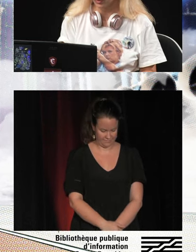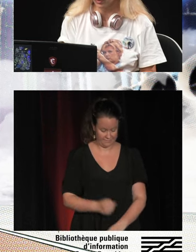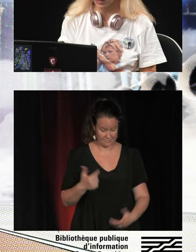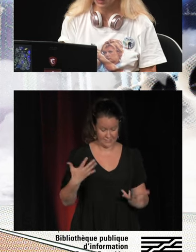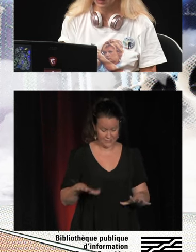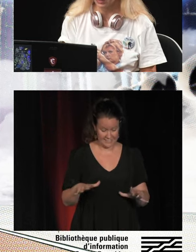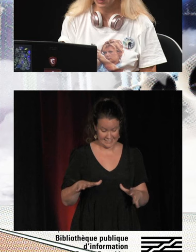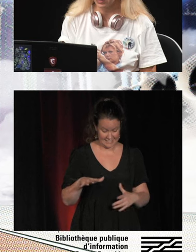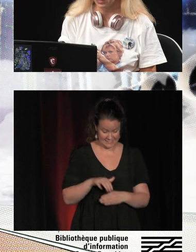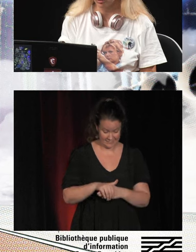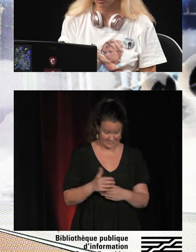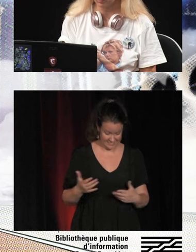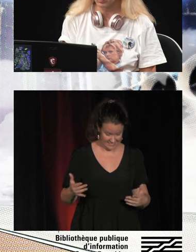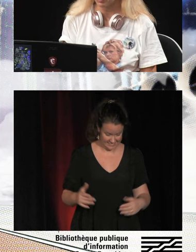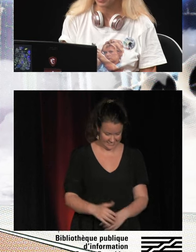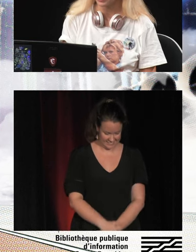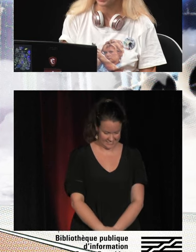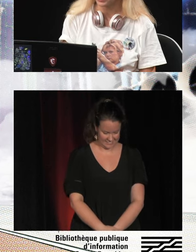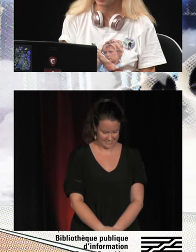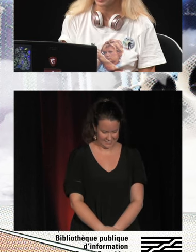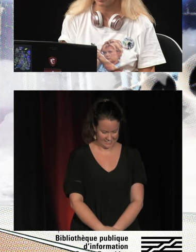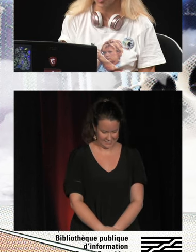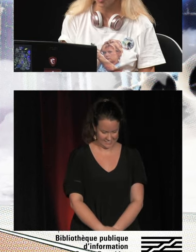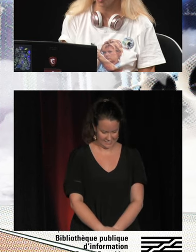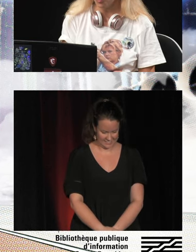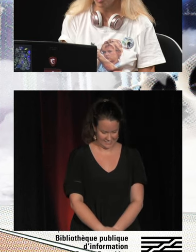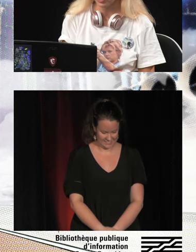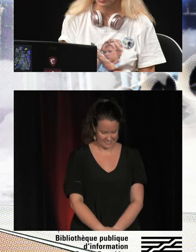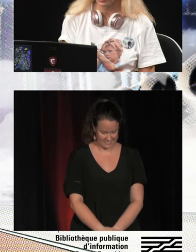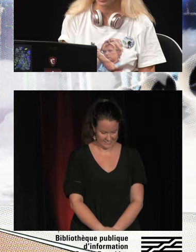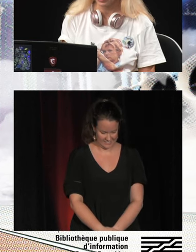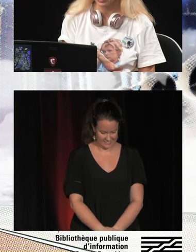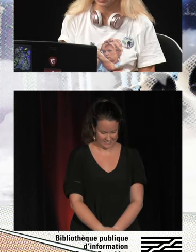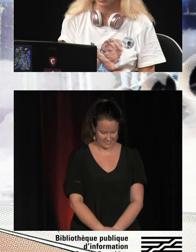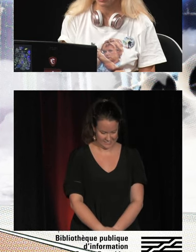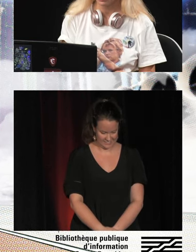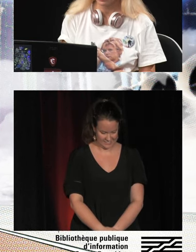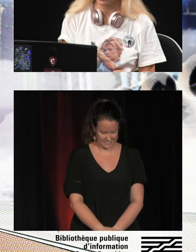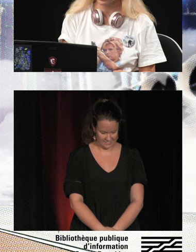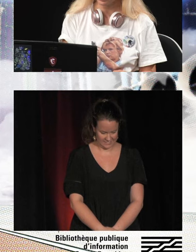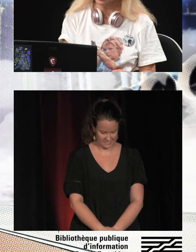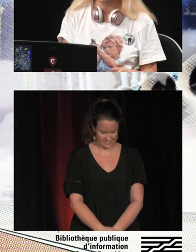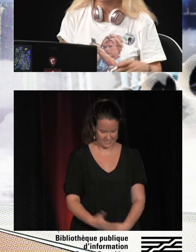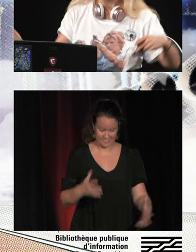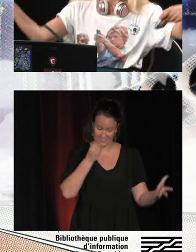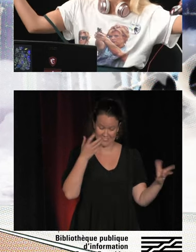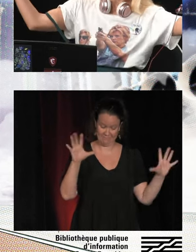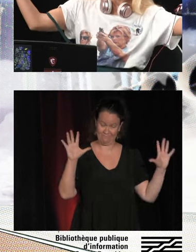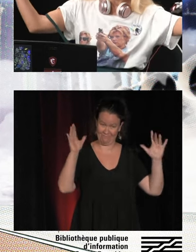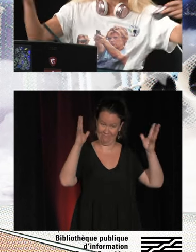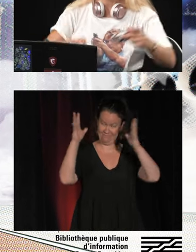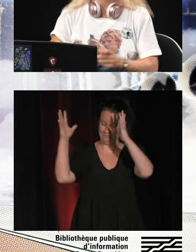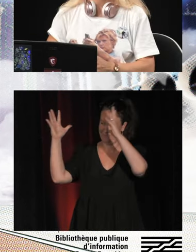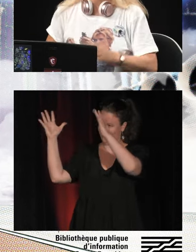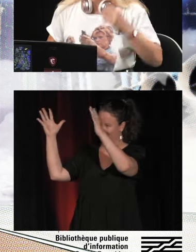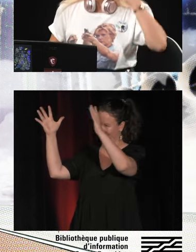cette soirée. Si le jeu veut bien me passer un dernier médicament rouge. Allez, c'est maintenant.